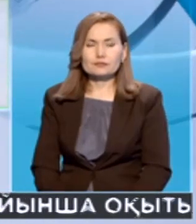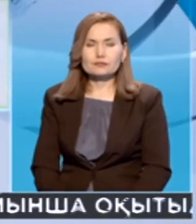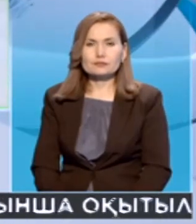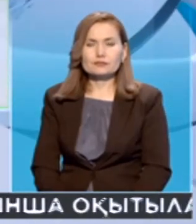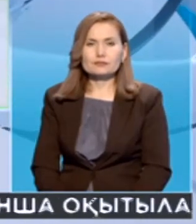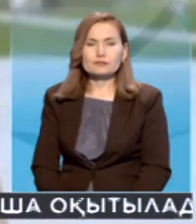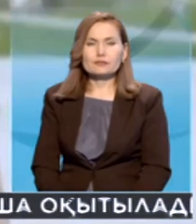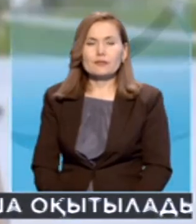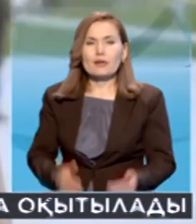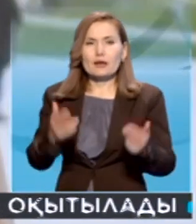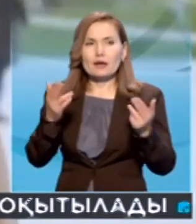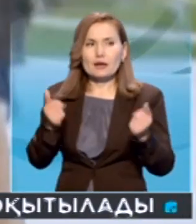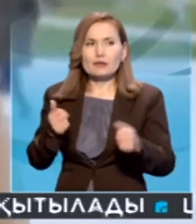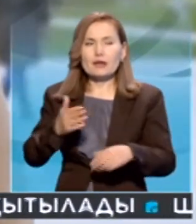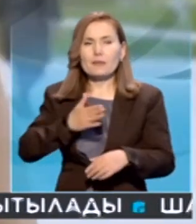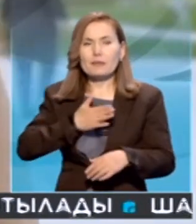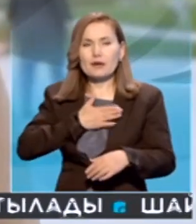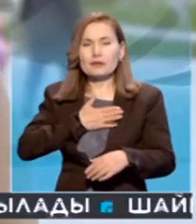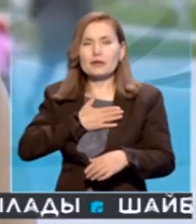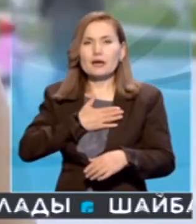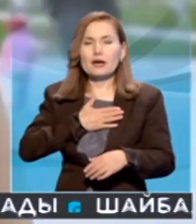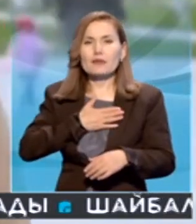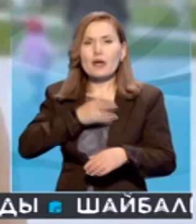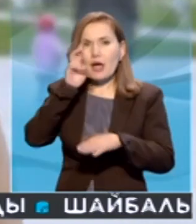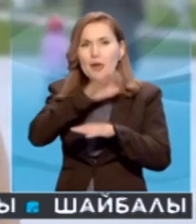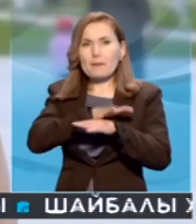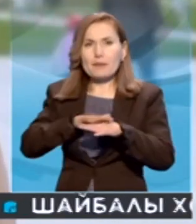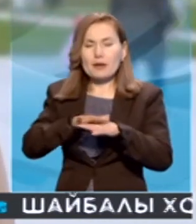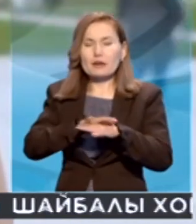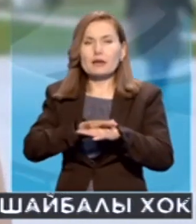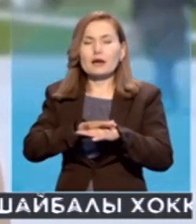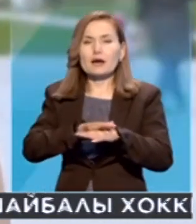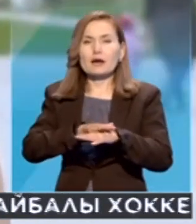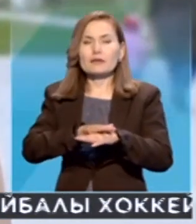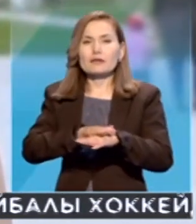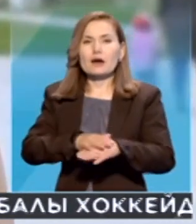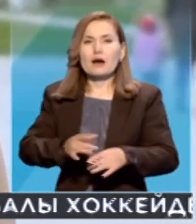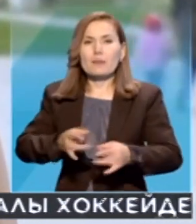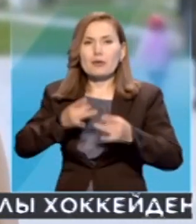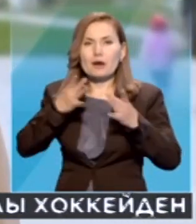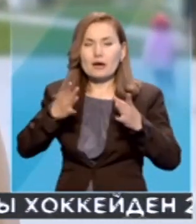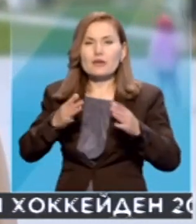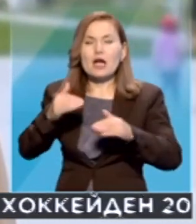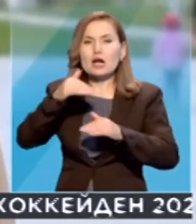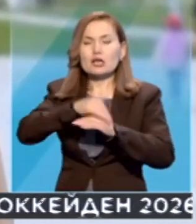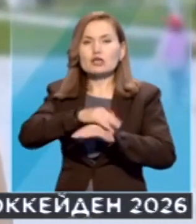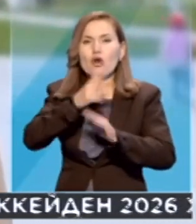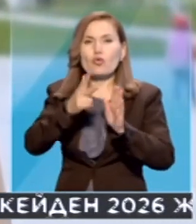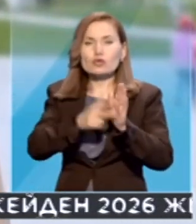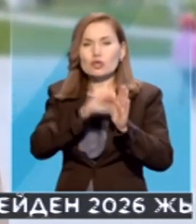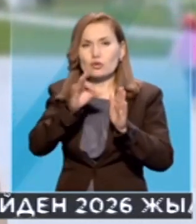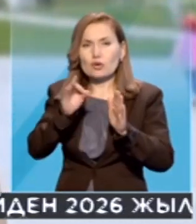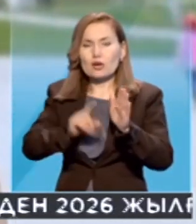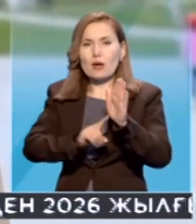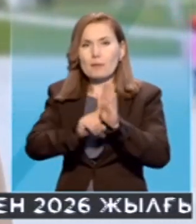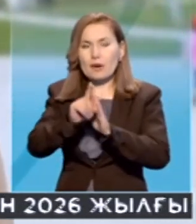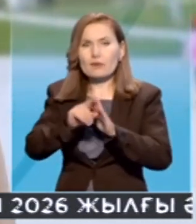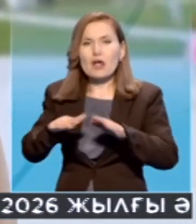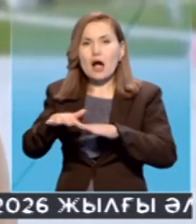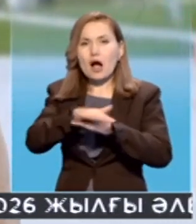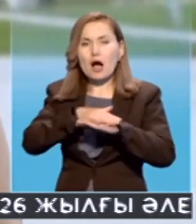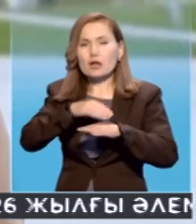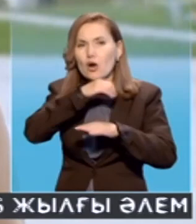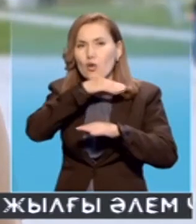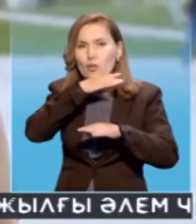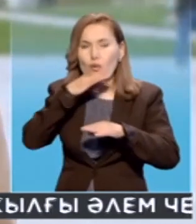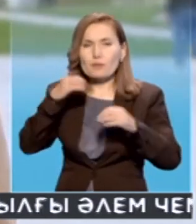Рахмет, Шерхан. Я менің елім мерекелік концерті бүгін кешкі сағат 18:00-де басталды. Халық қарасы көп жиналды.